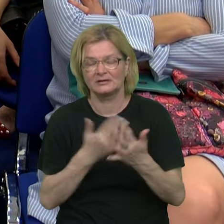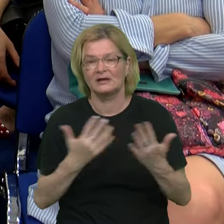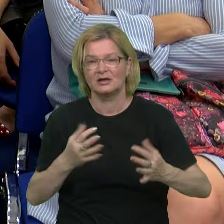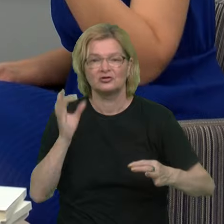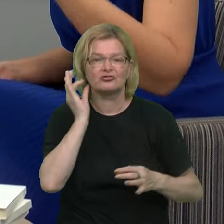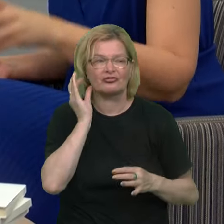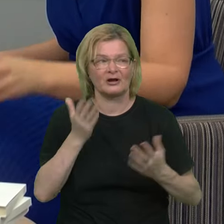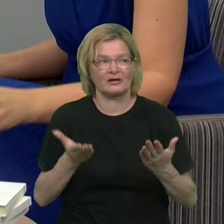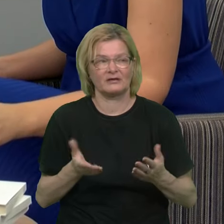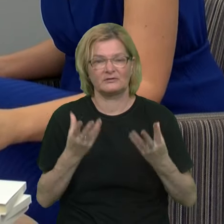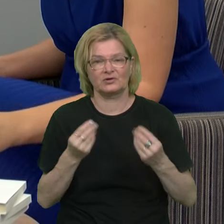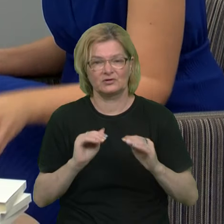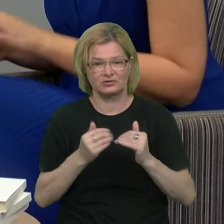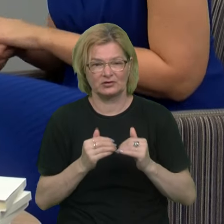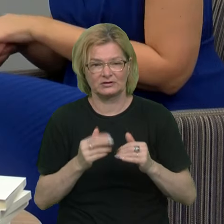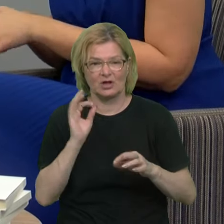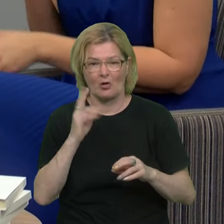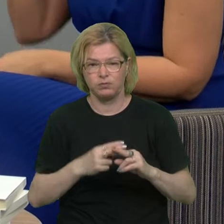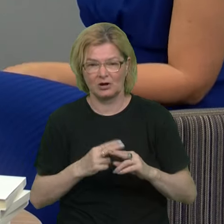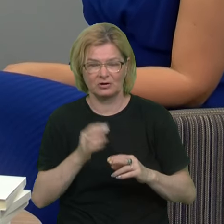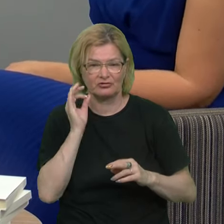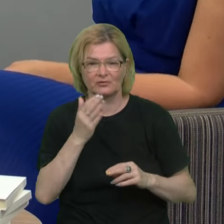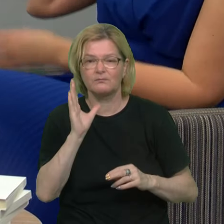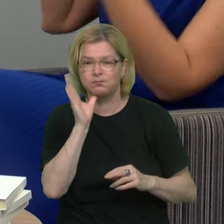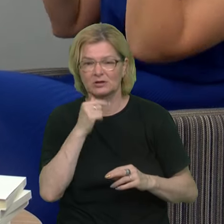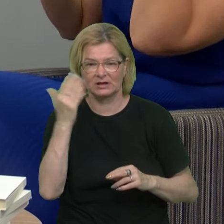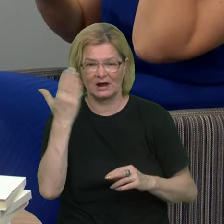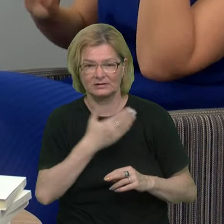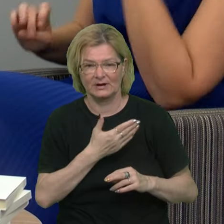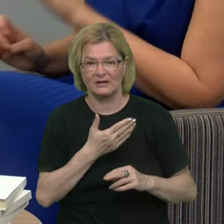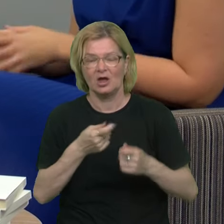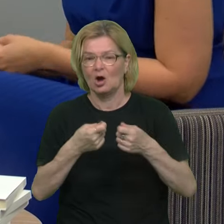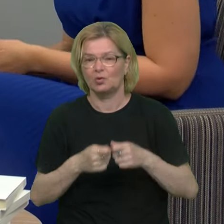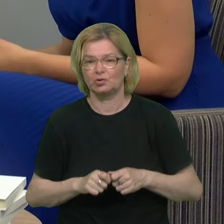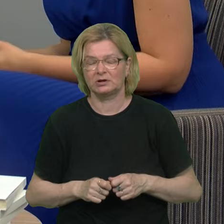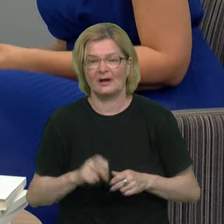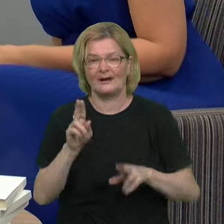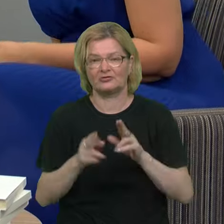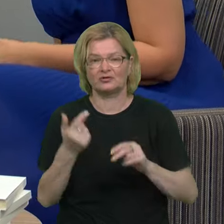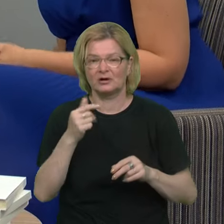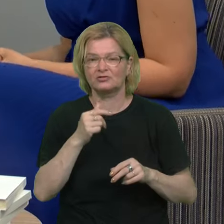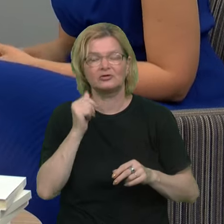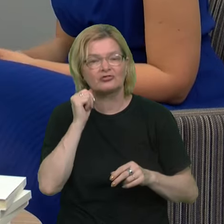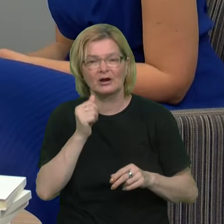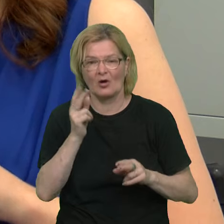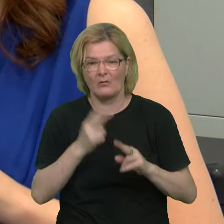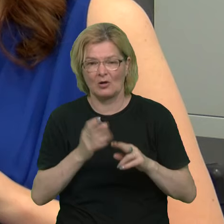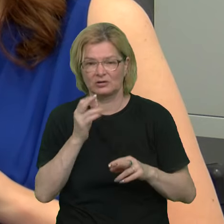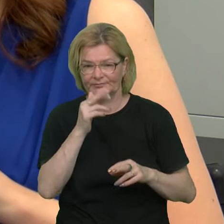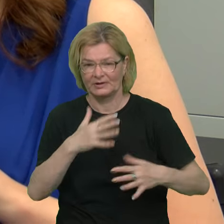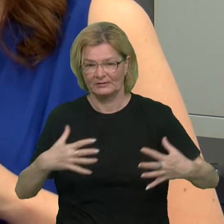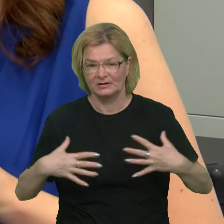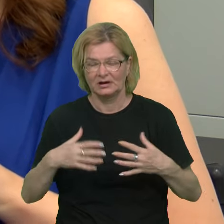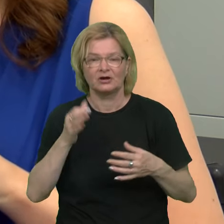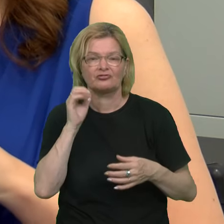i šokantna i gdje žene, evo mnogo surađujem sa oboljelim ženama u Bosni i Hercegovini i s udrugama liječenim i oboljelih žena